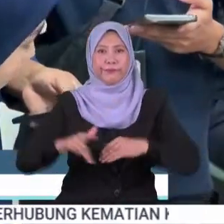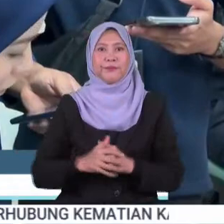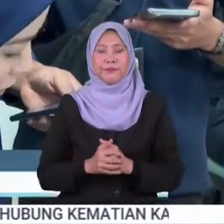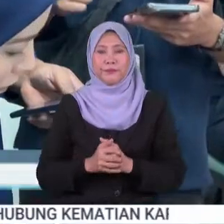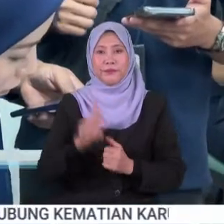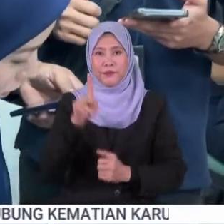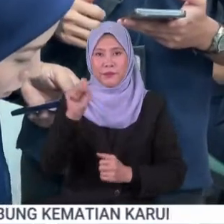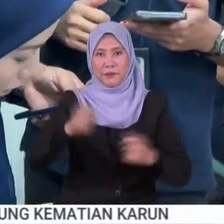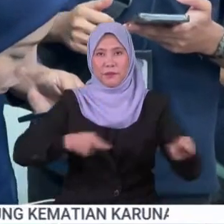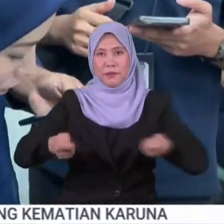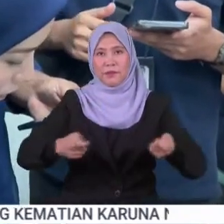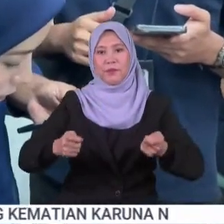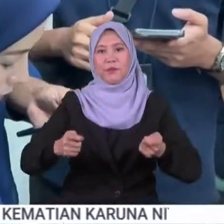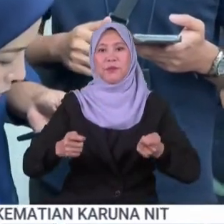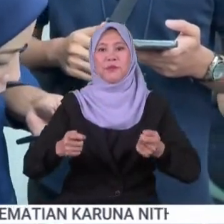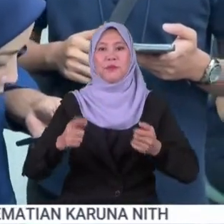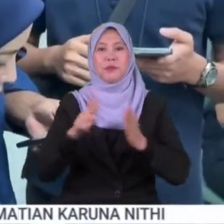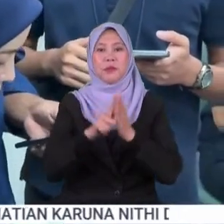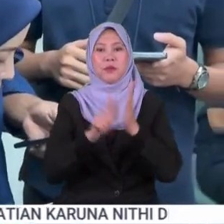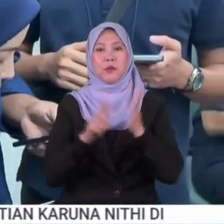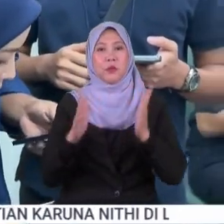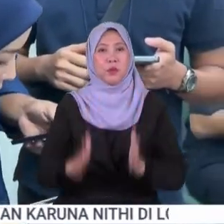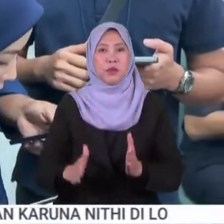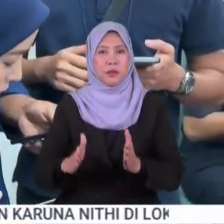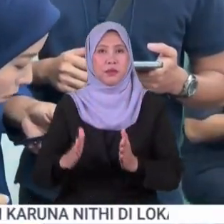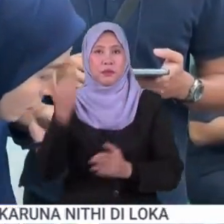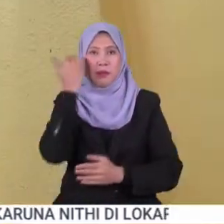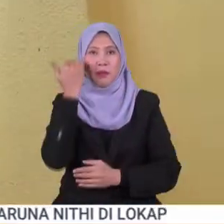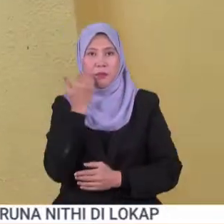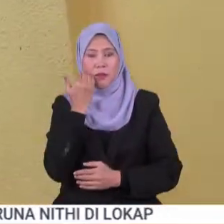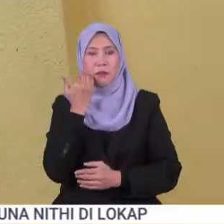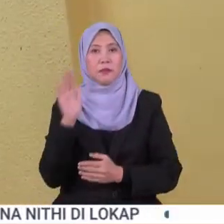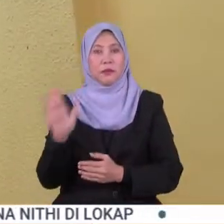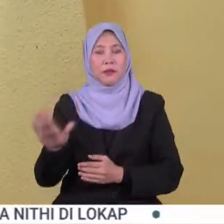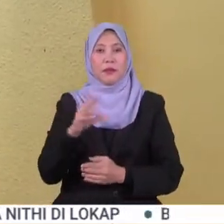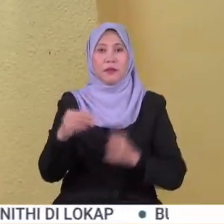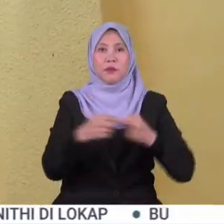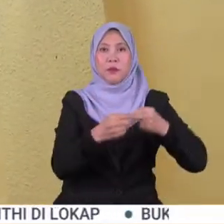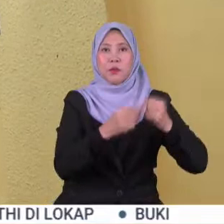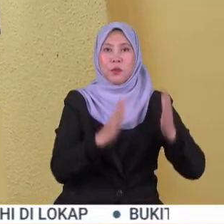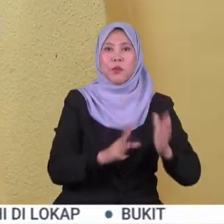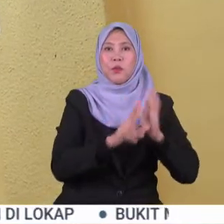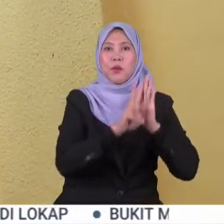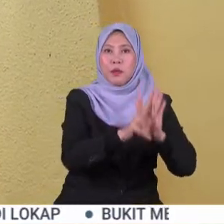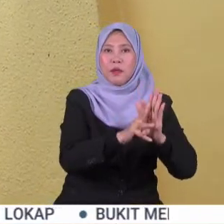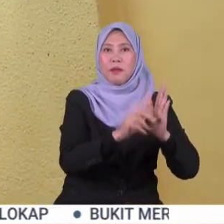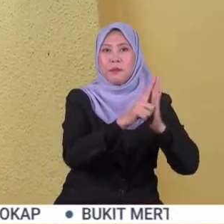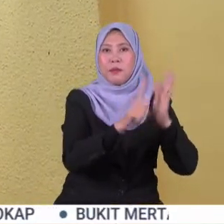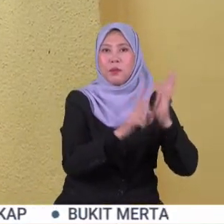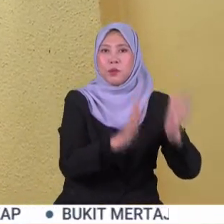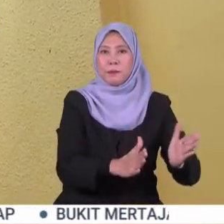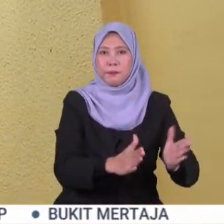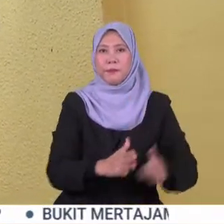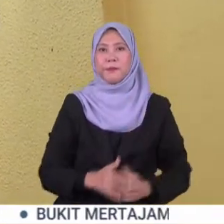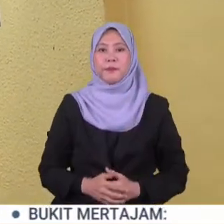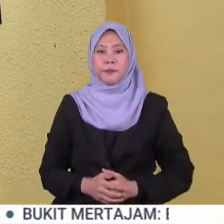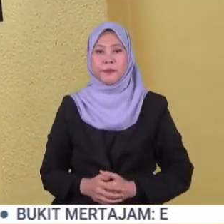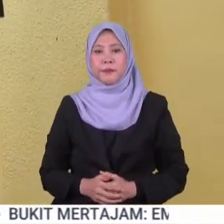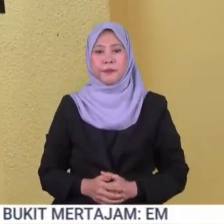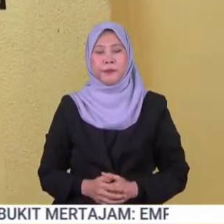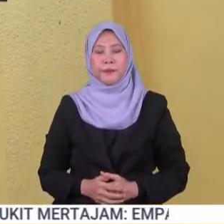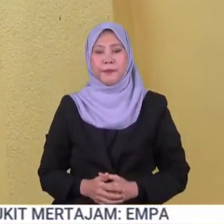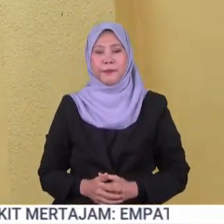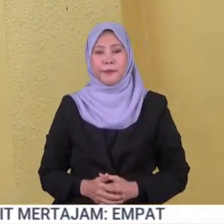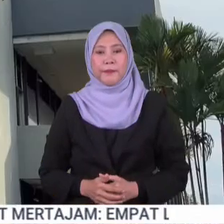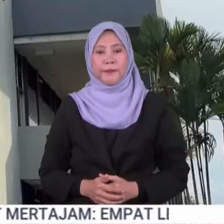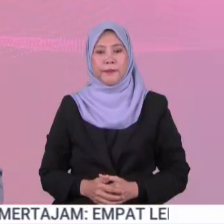Kes dikendalikan Timbalan Pendakwa Raya Izzuddin Fakri Hamdan manakala tertuduh diwakili Peguam Jude Pereira.